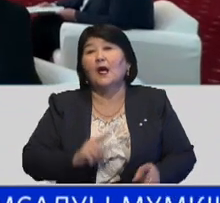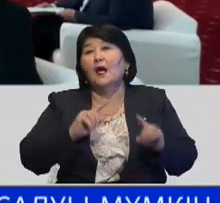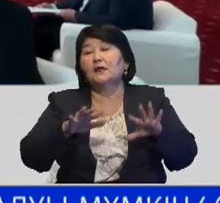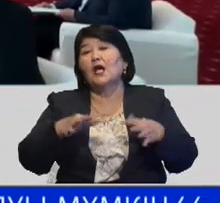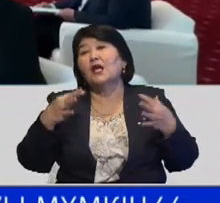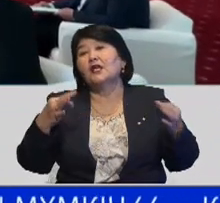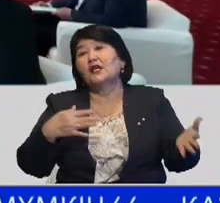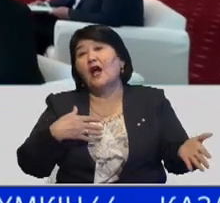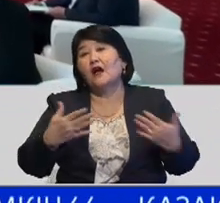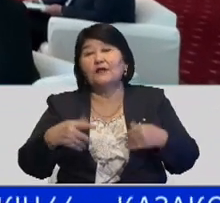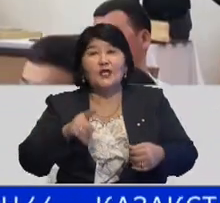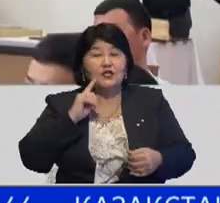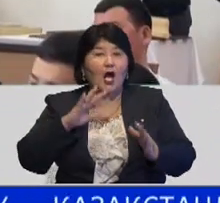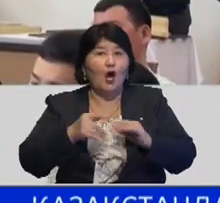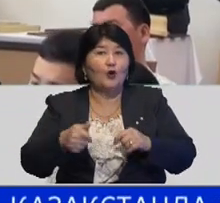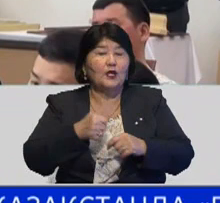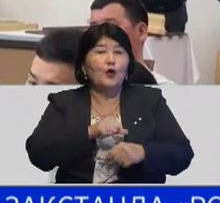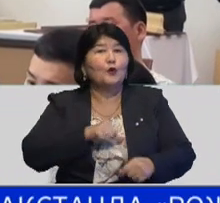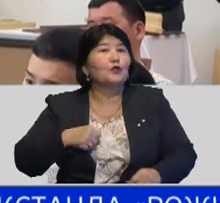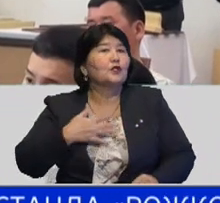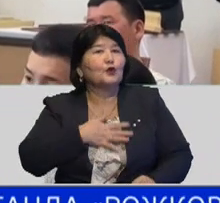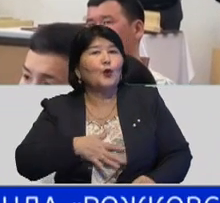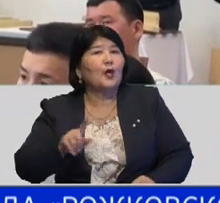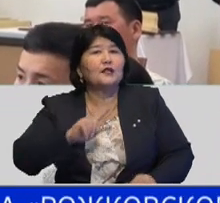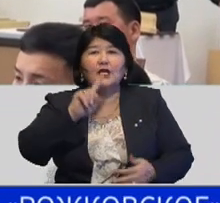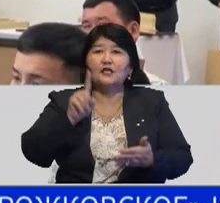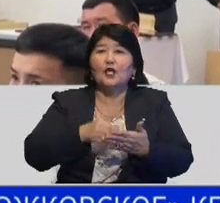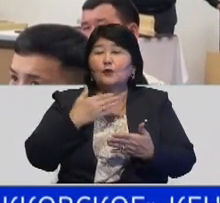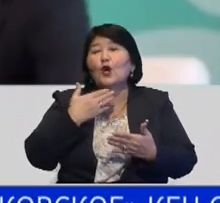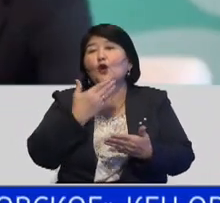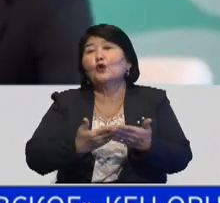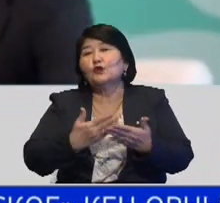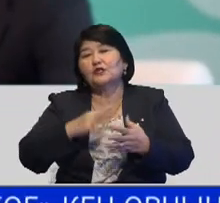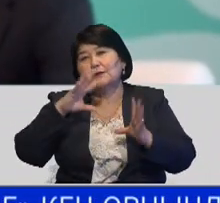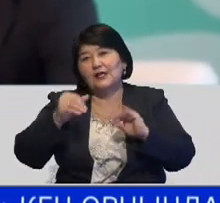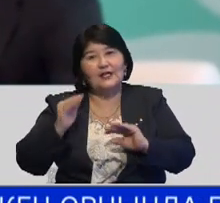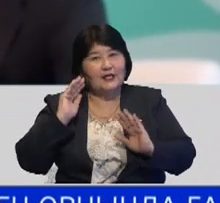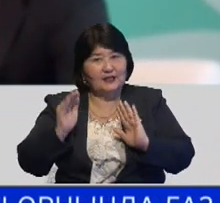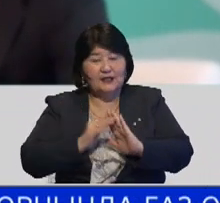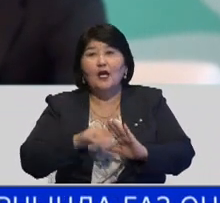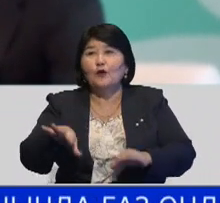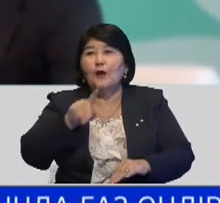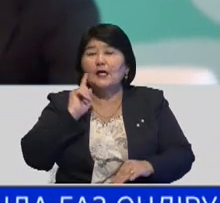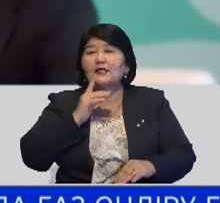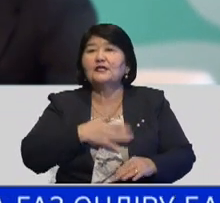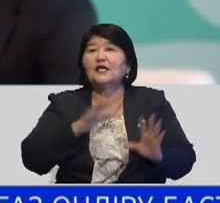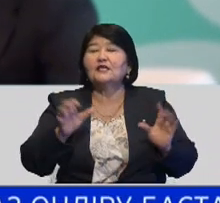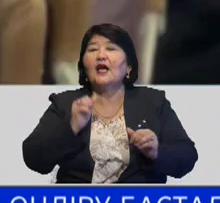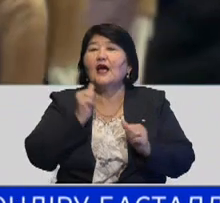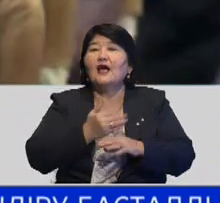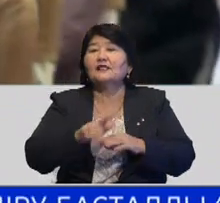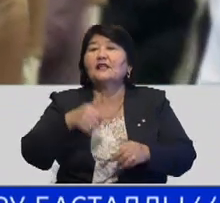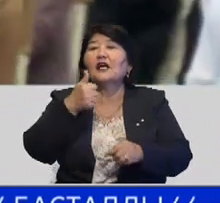Еркін форматта өтті. Жастар аудан әкіміне өздерін толғандырған сауалдарын қойып, ұсыныс пікірлерін айтты. Шара соңында жастар жанашырлары мен әр